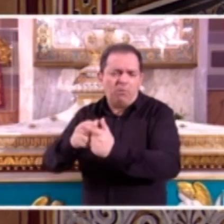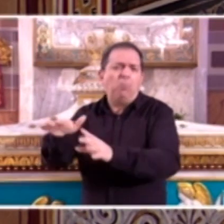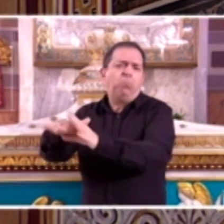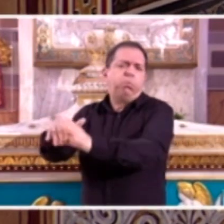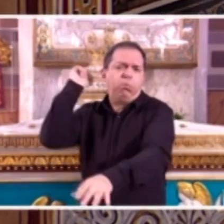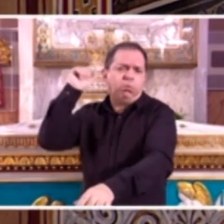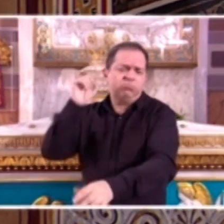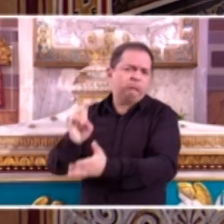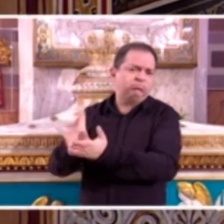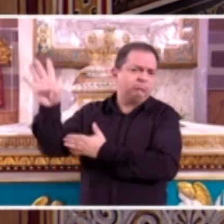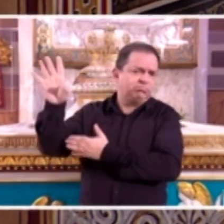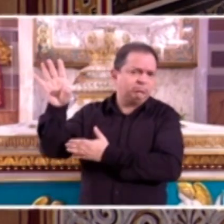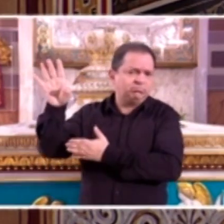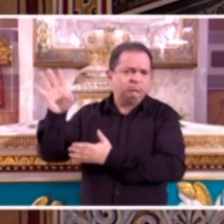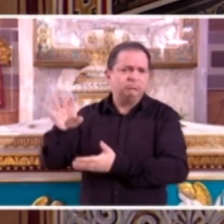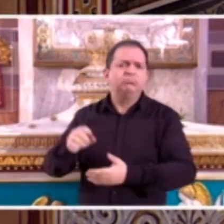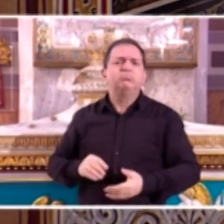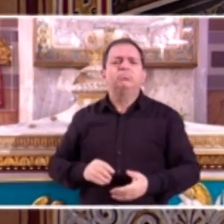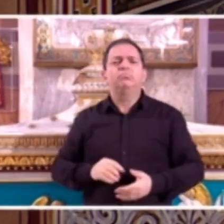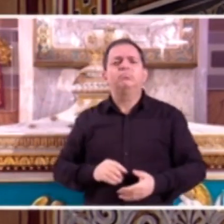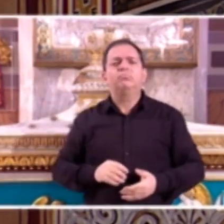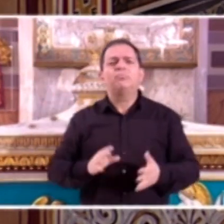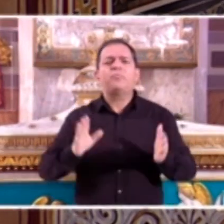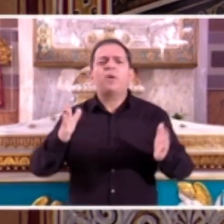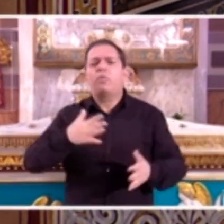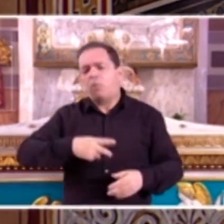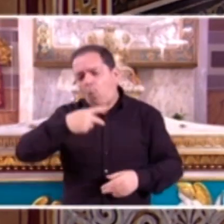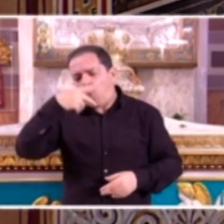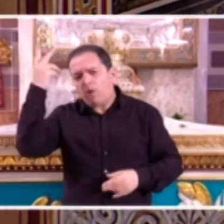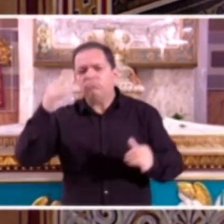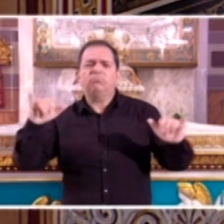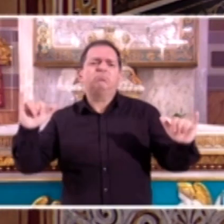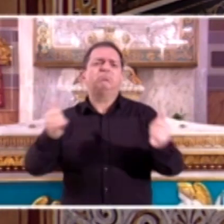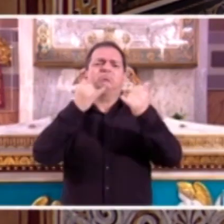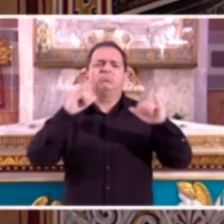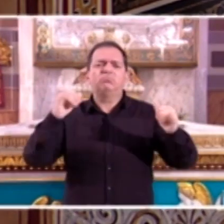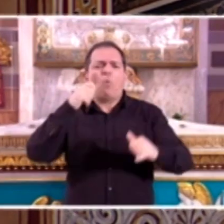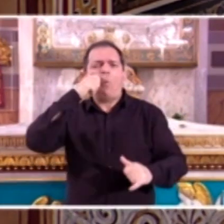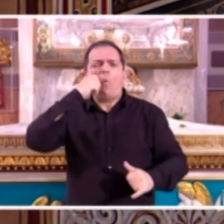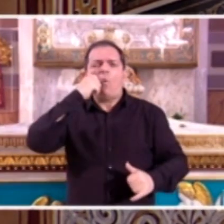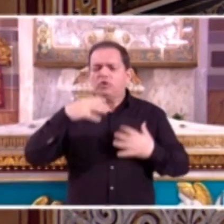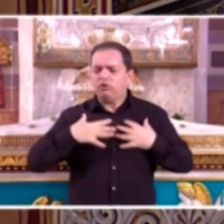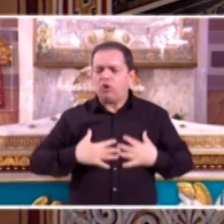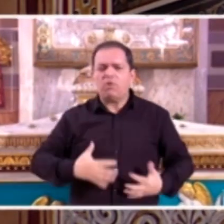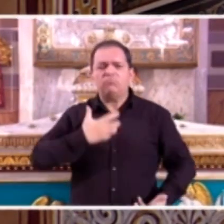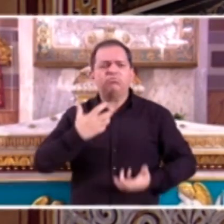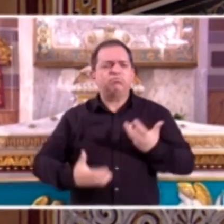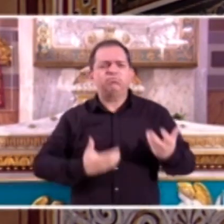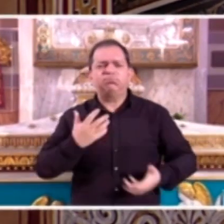εκείνον. Παραδόθηκε στην ακολασία, στην μάταιη